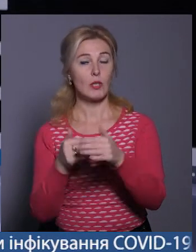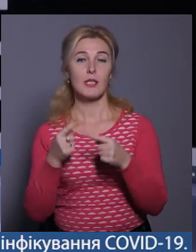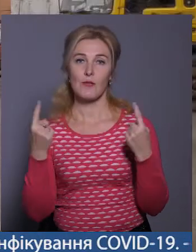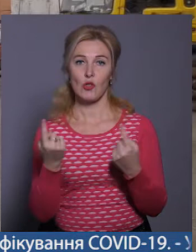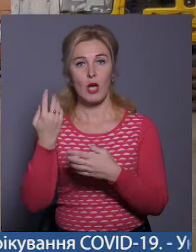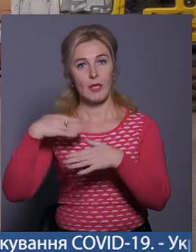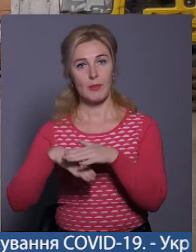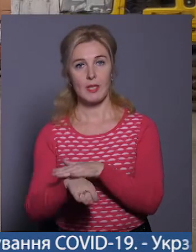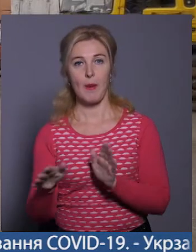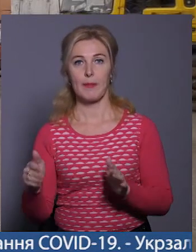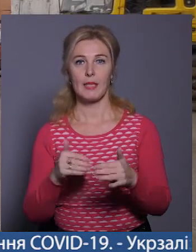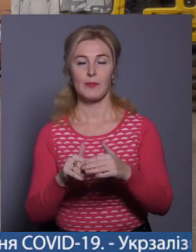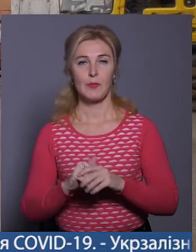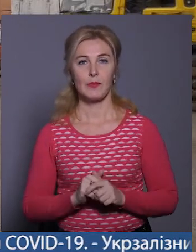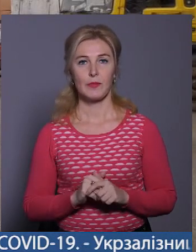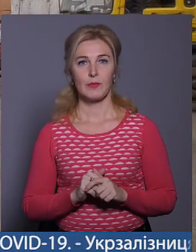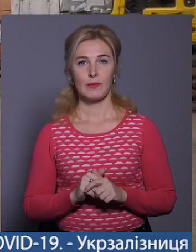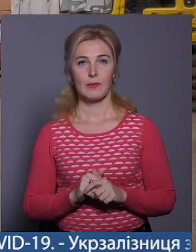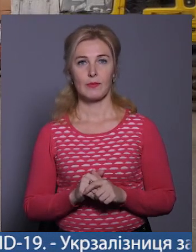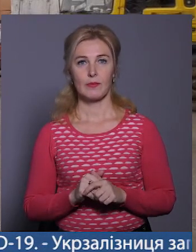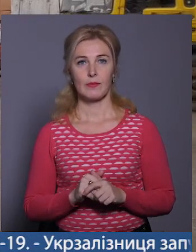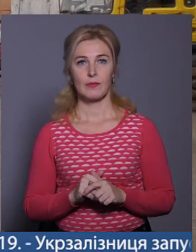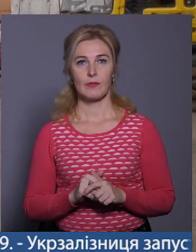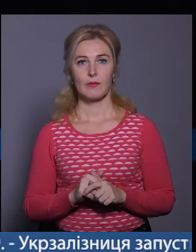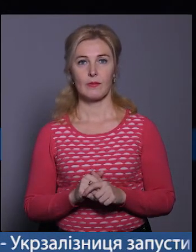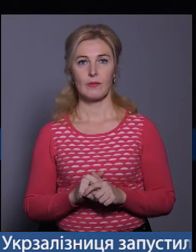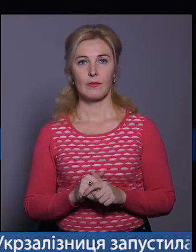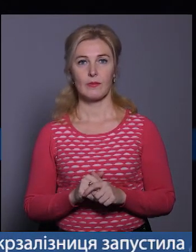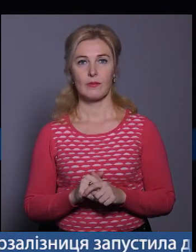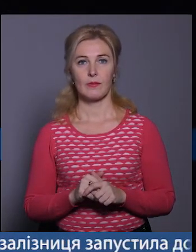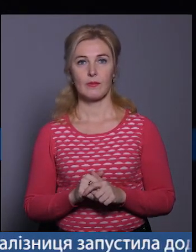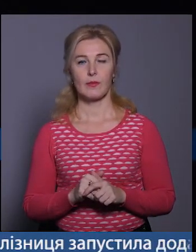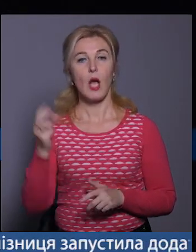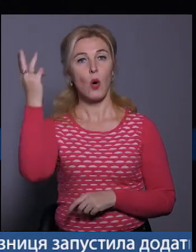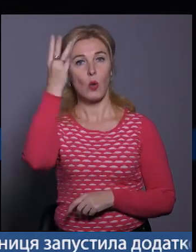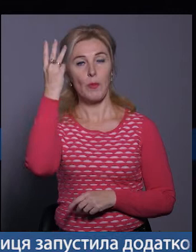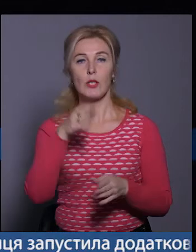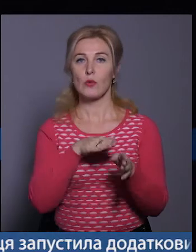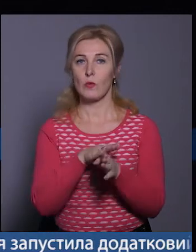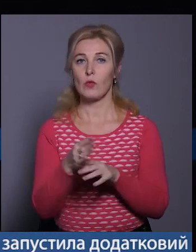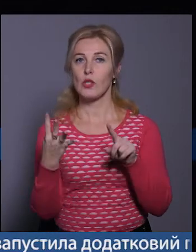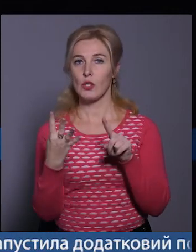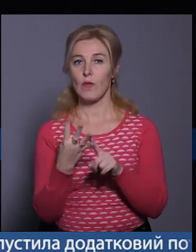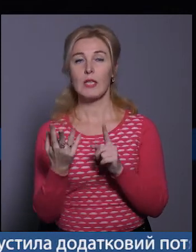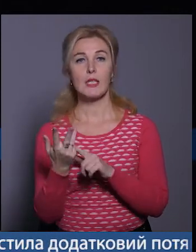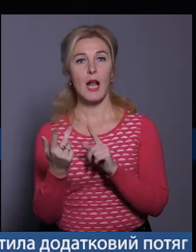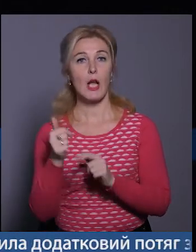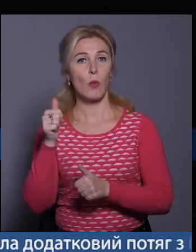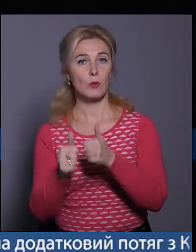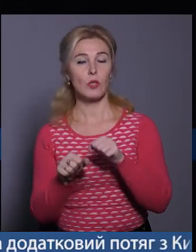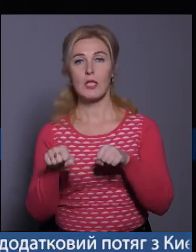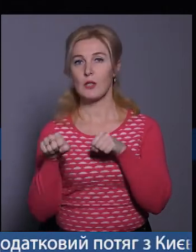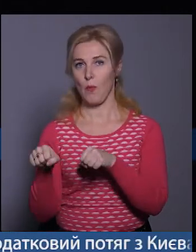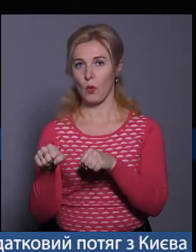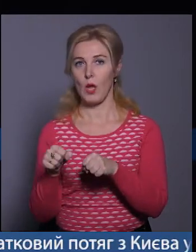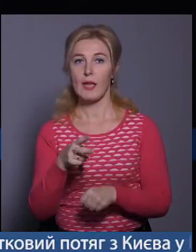і підземні. Денис Клименко, Юрій Старушкін. Новини міста. У Хмельницькому відбувся четвертий за ліком турнір з боксу